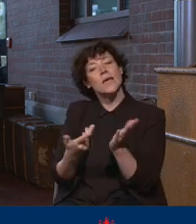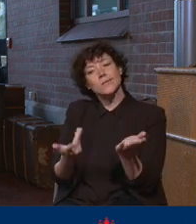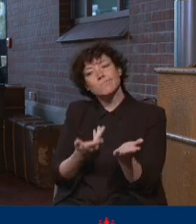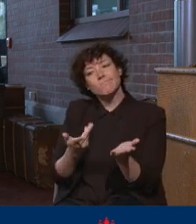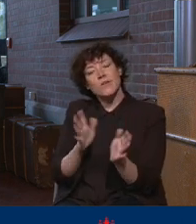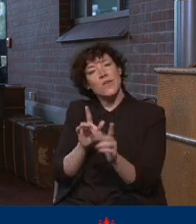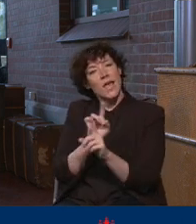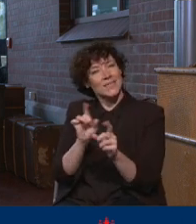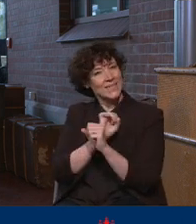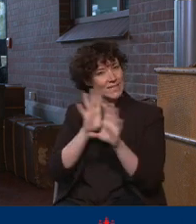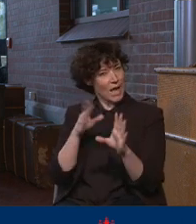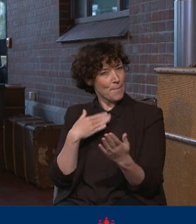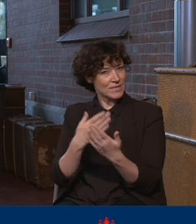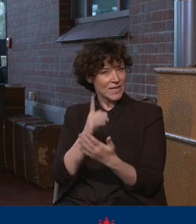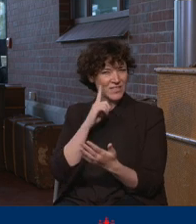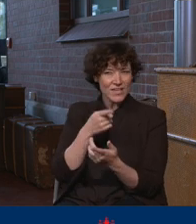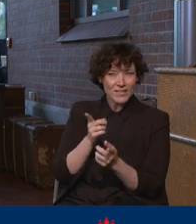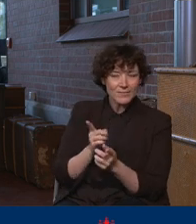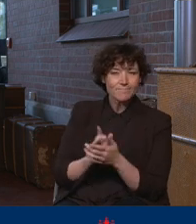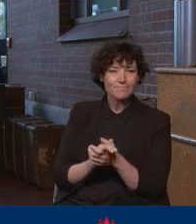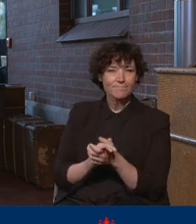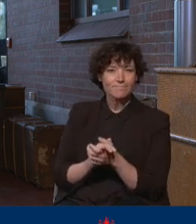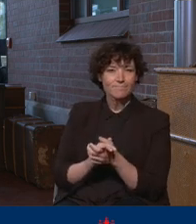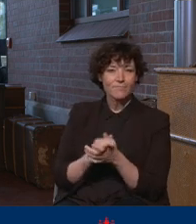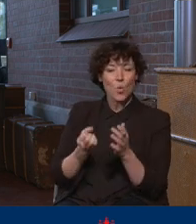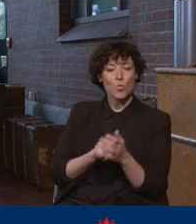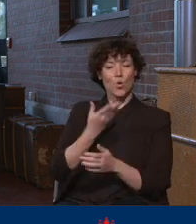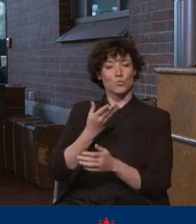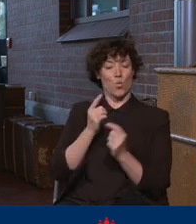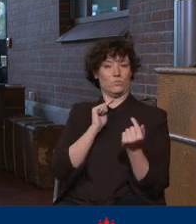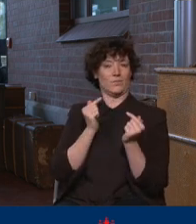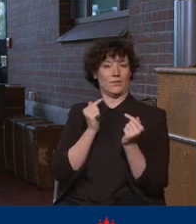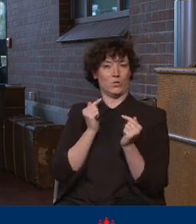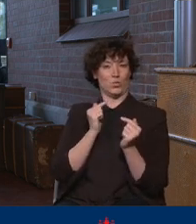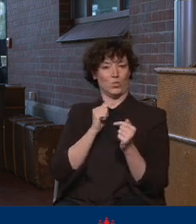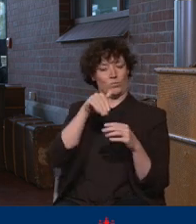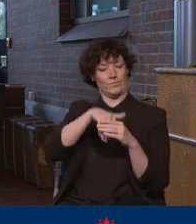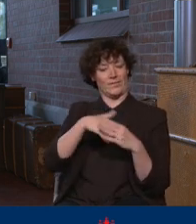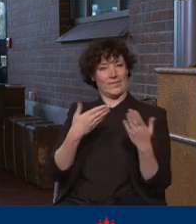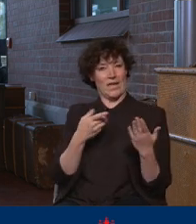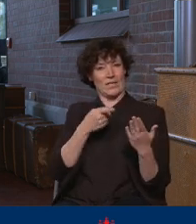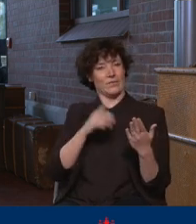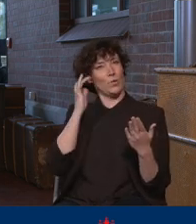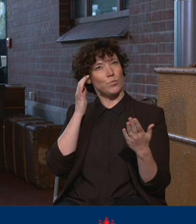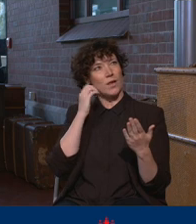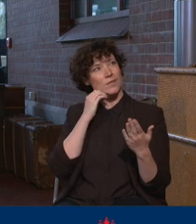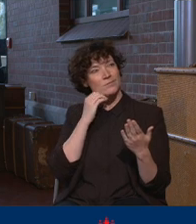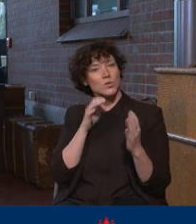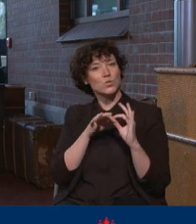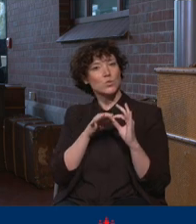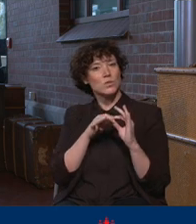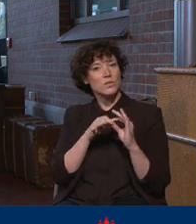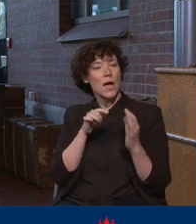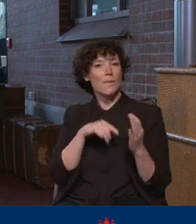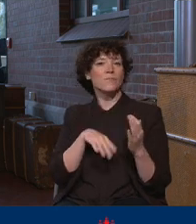nicht ganz klar geworden ist es gab mal in der ursprünglichen diskussion die überlegung den